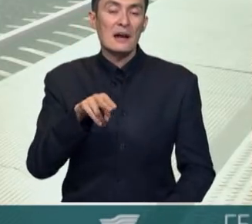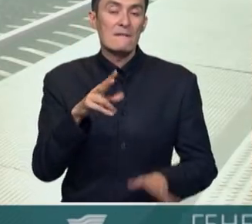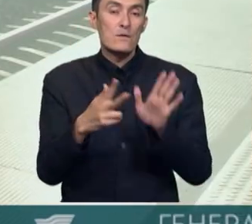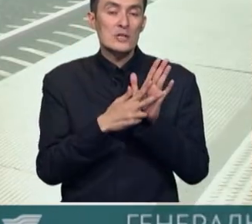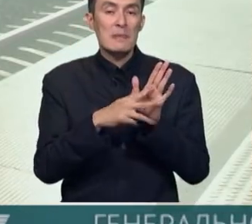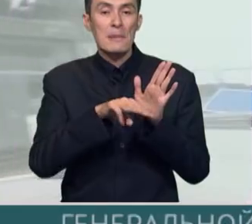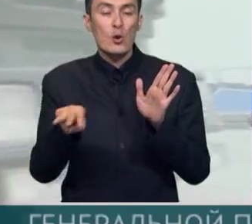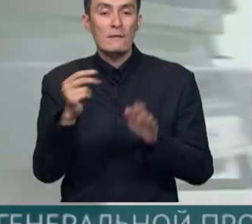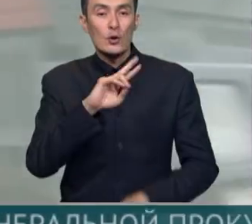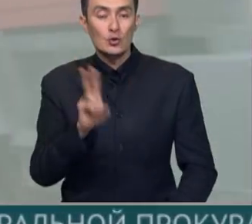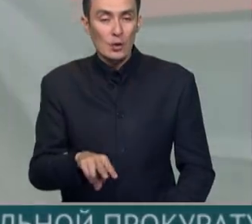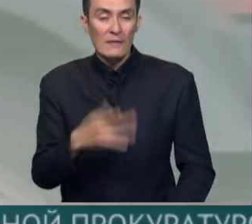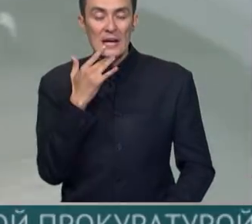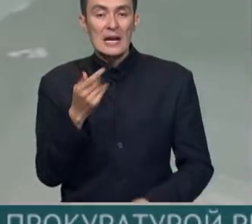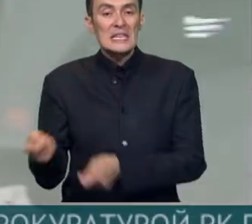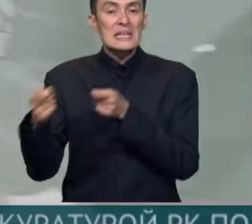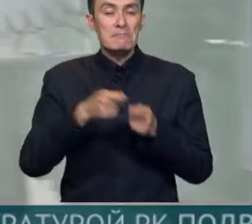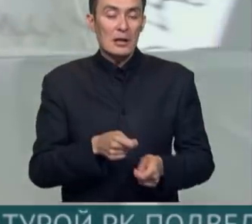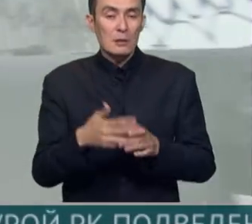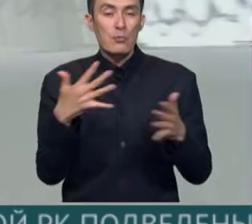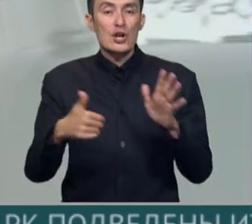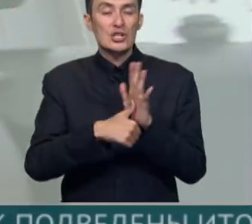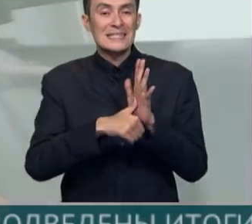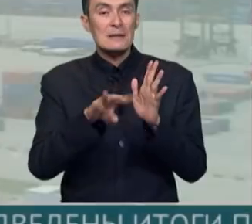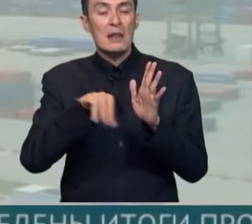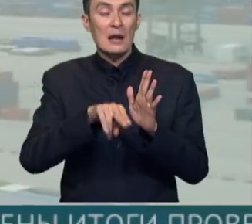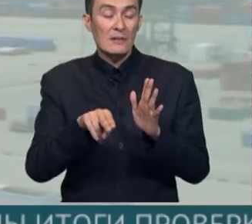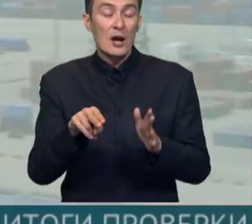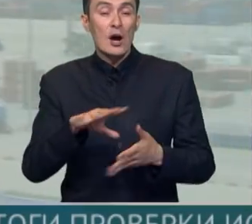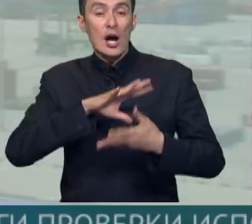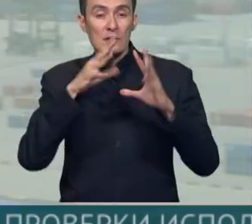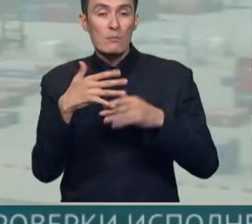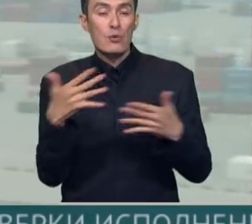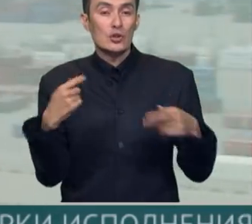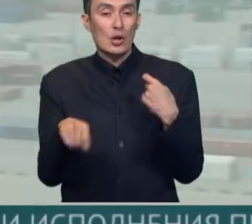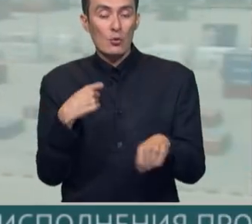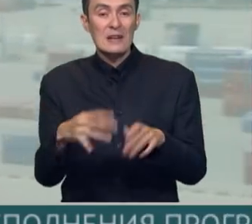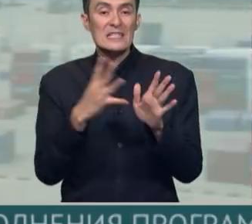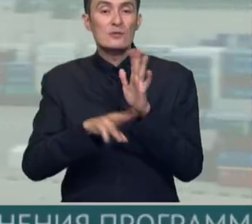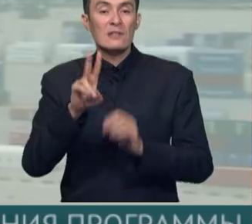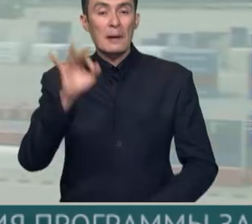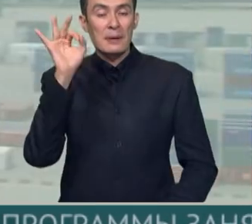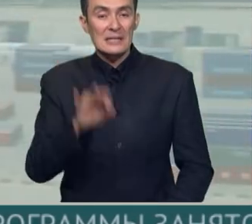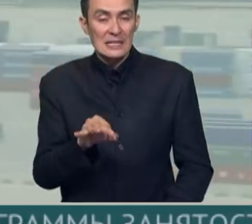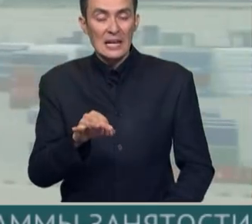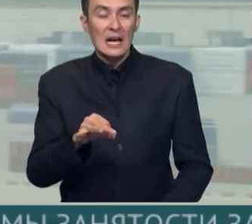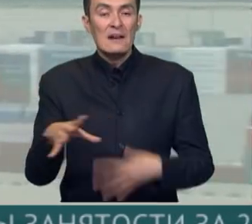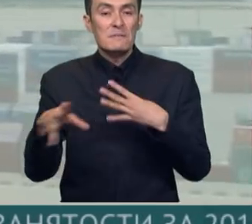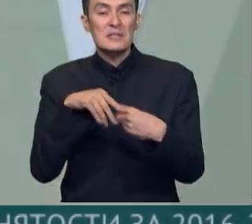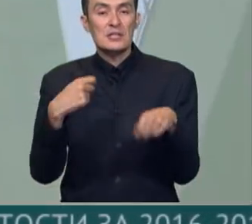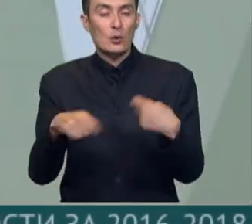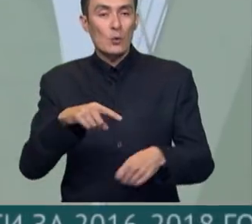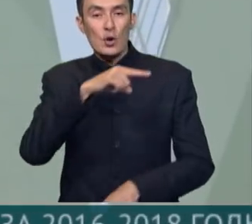8 миллионов долларов, импорт более 6 миллиардов. Основной объем товарооборота, а это 92%, приходится